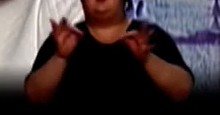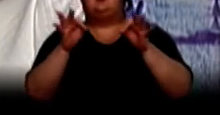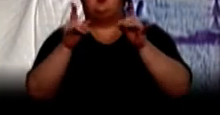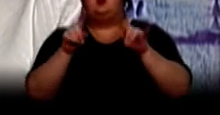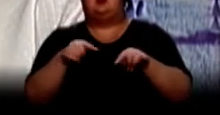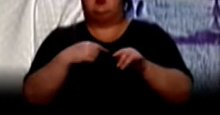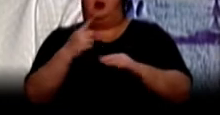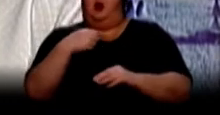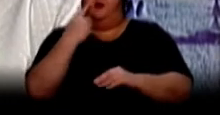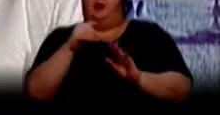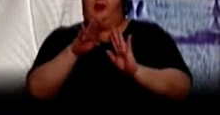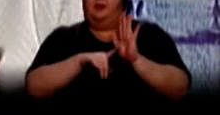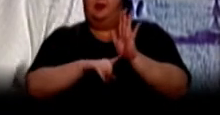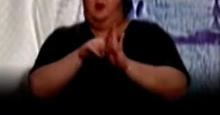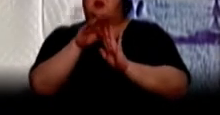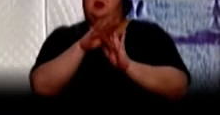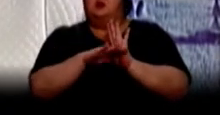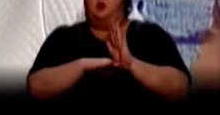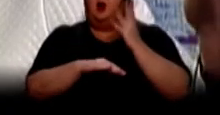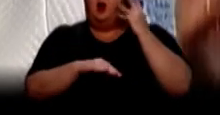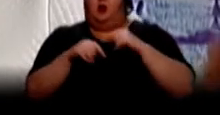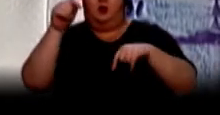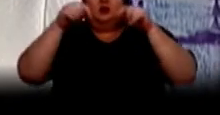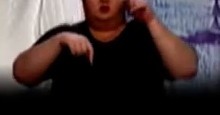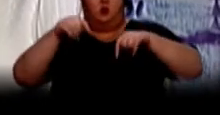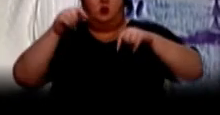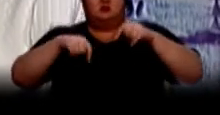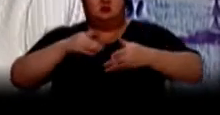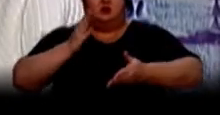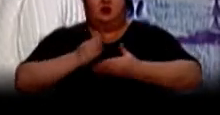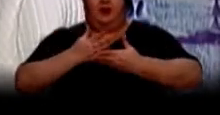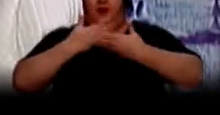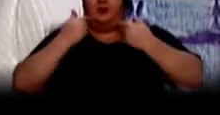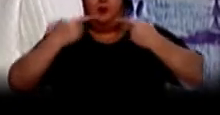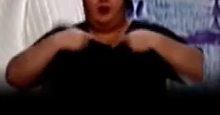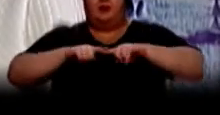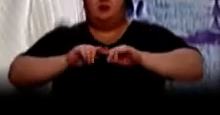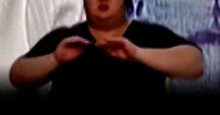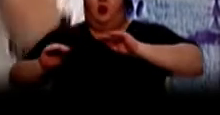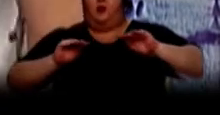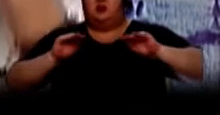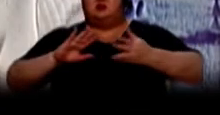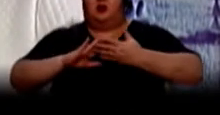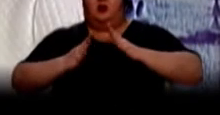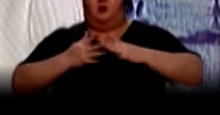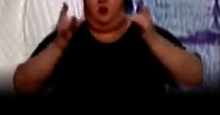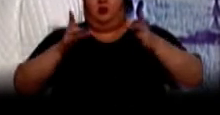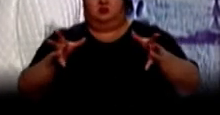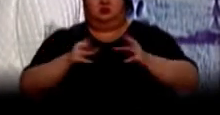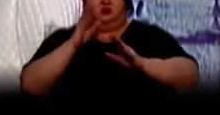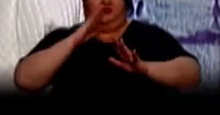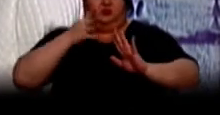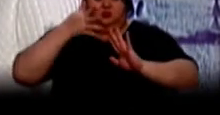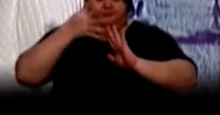початку програми, що коли йде дощ і немає ніякої там технічно облаштованих умов, то просто з водою все тече